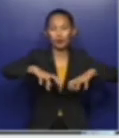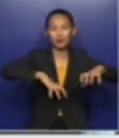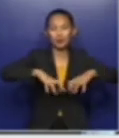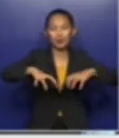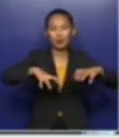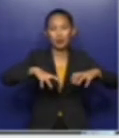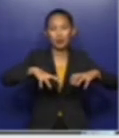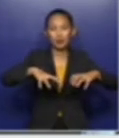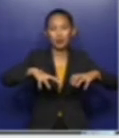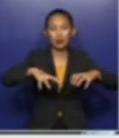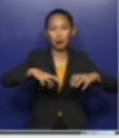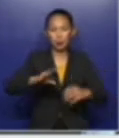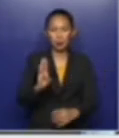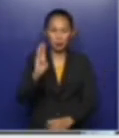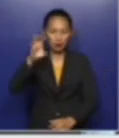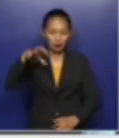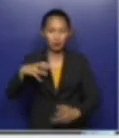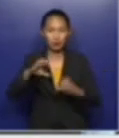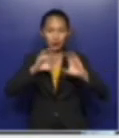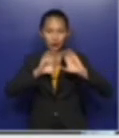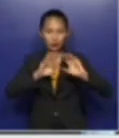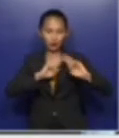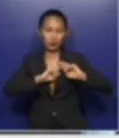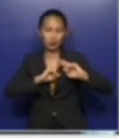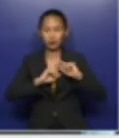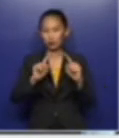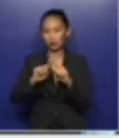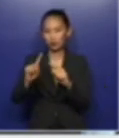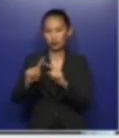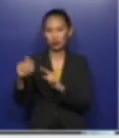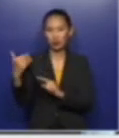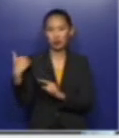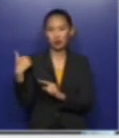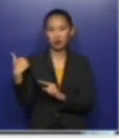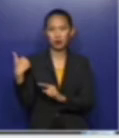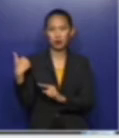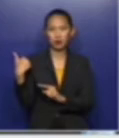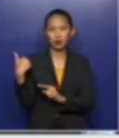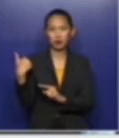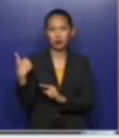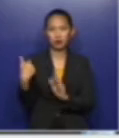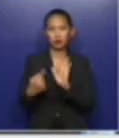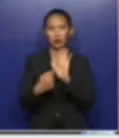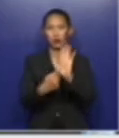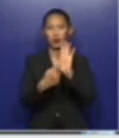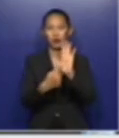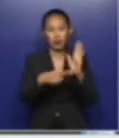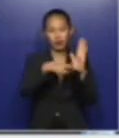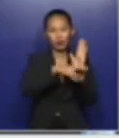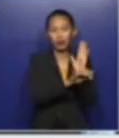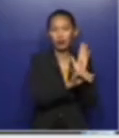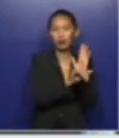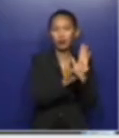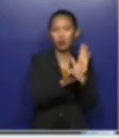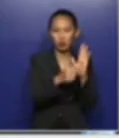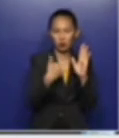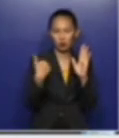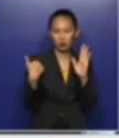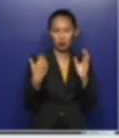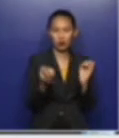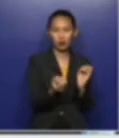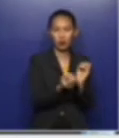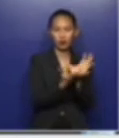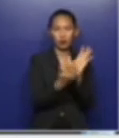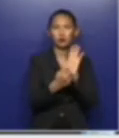บริษัทประเทศไทยจำกัดนะครับขณะนี้เนี่ยสถานการณ์เกิดที่ระยองผมยกตัวอย่างว่าเป็นบริษัทประเทศไทยจำกัดนะ